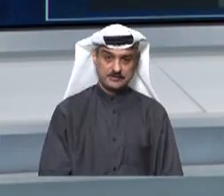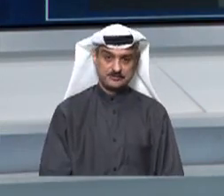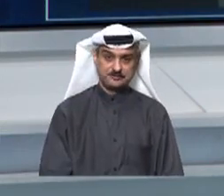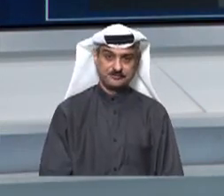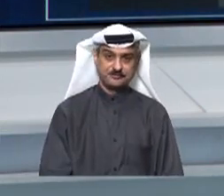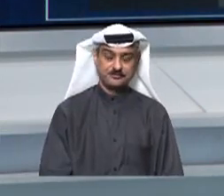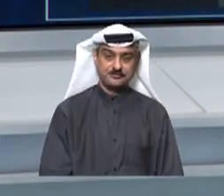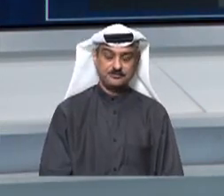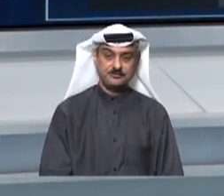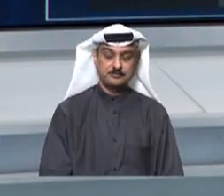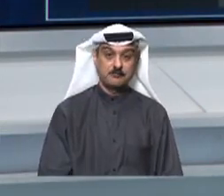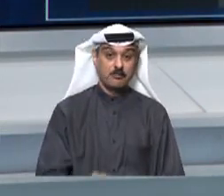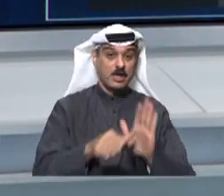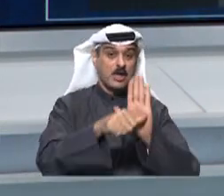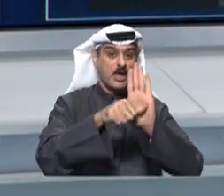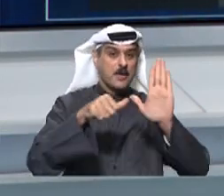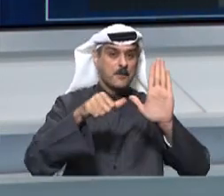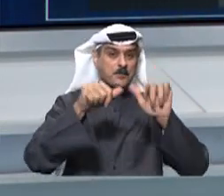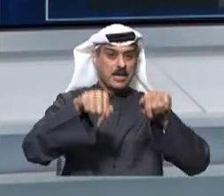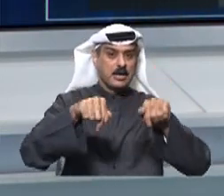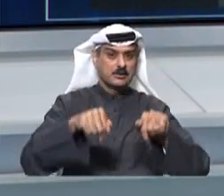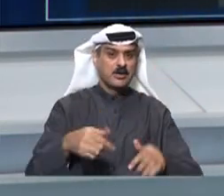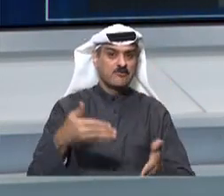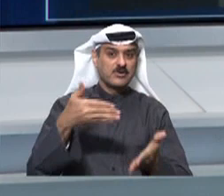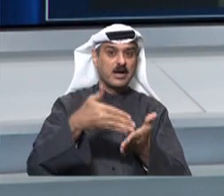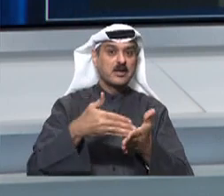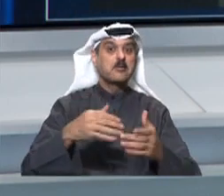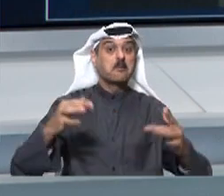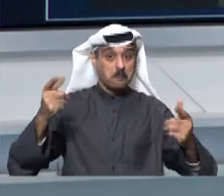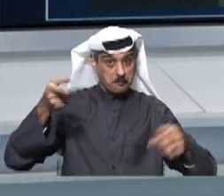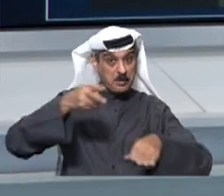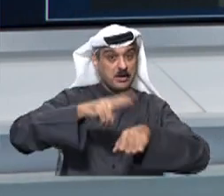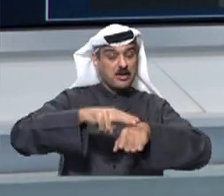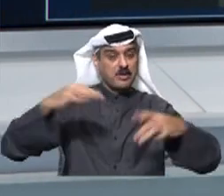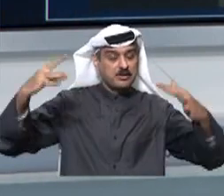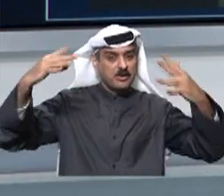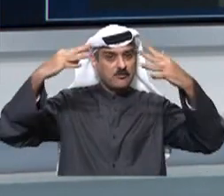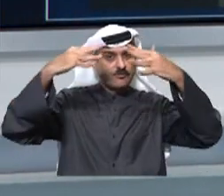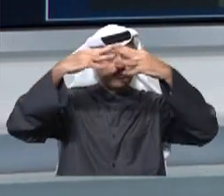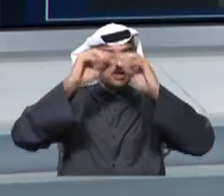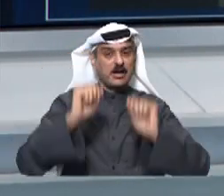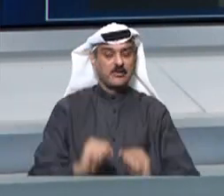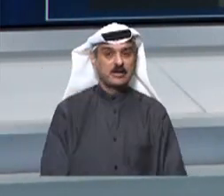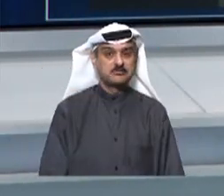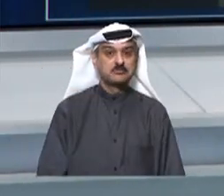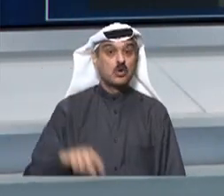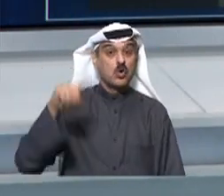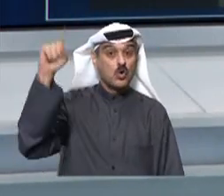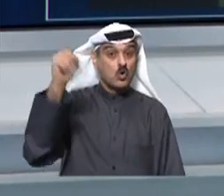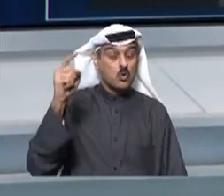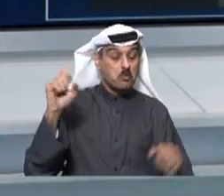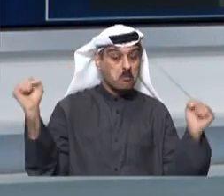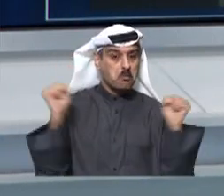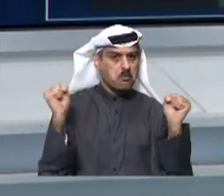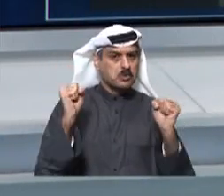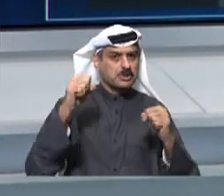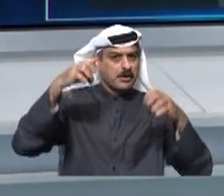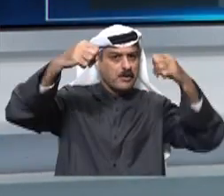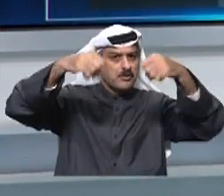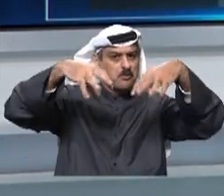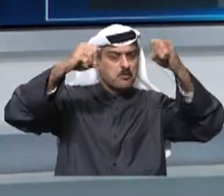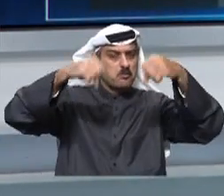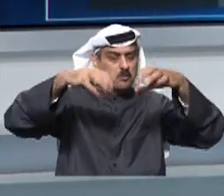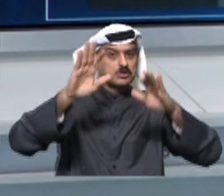المقبلة، ابتداء من نهاية هذا اليوم راح ترجع تتكاثر السحب تدريجيا، عودة لفرص الأمطار المتفرقة اللي قد تكون رعدية على